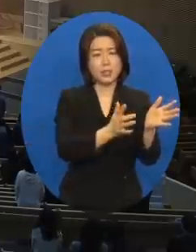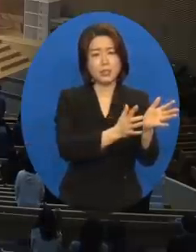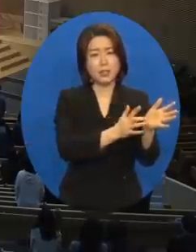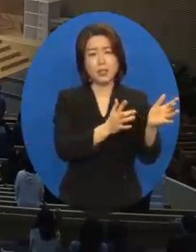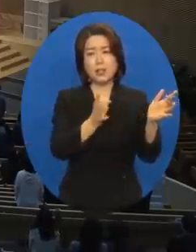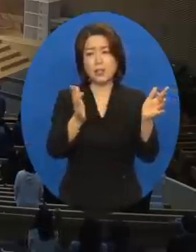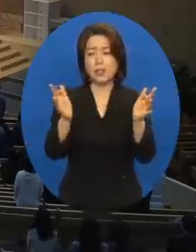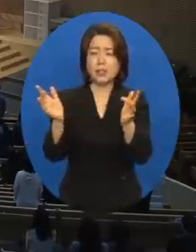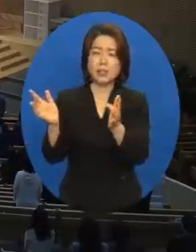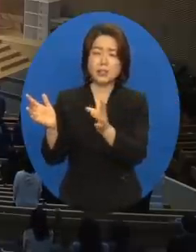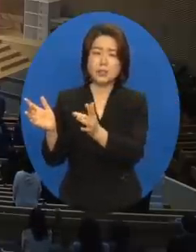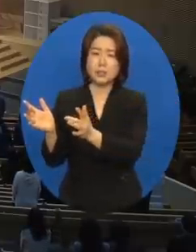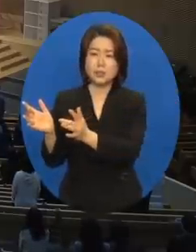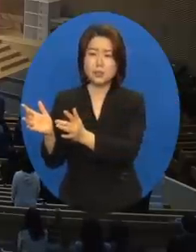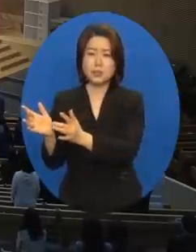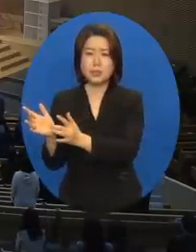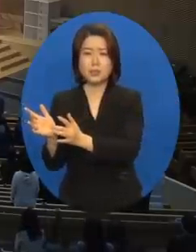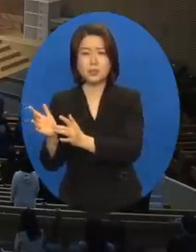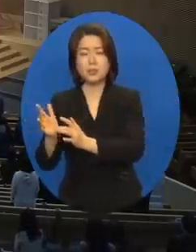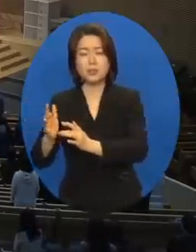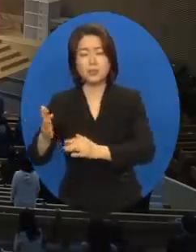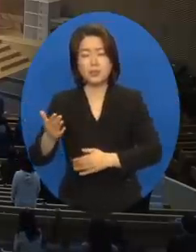아 lsl